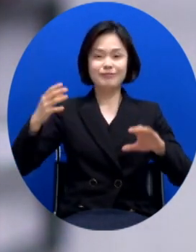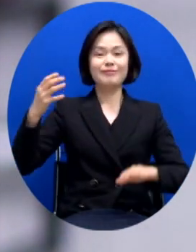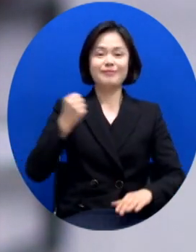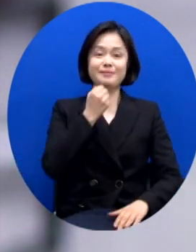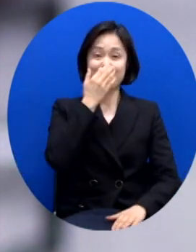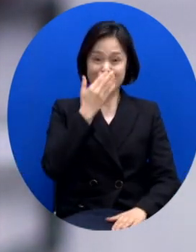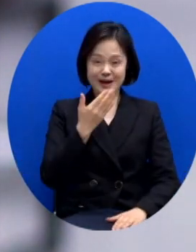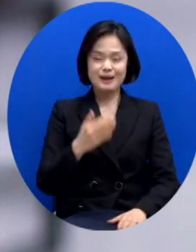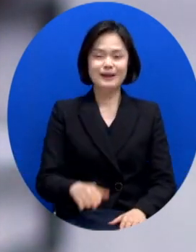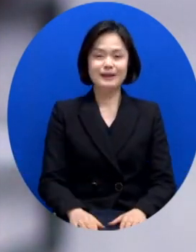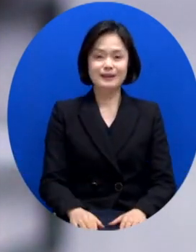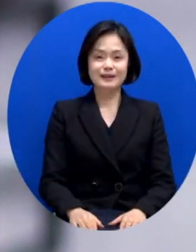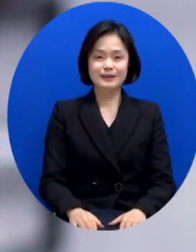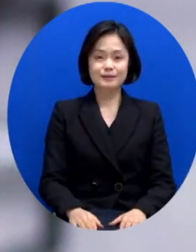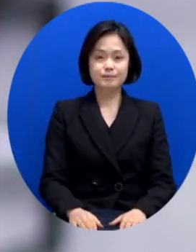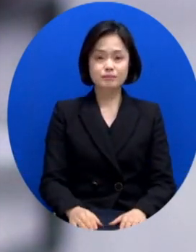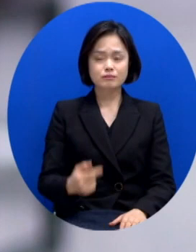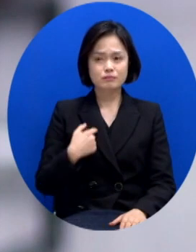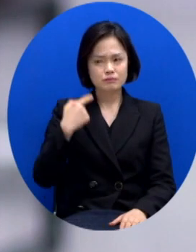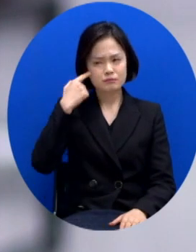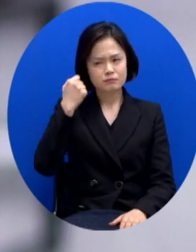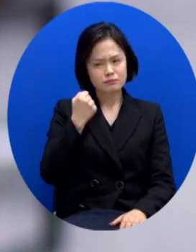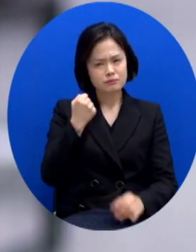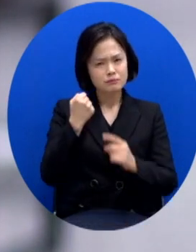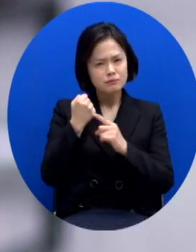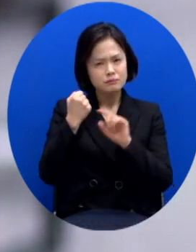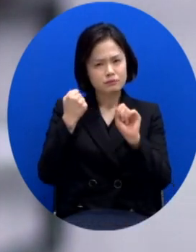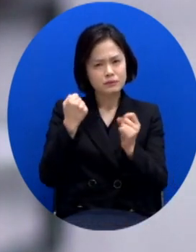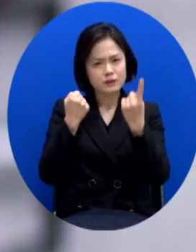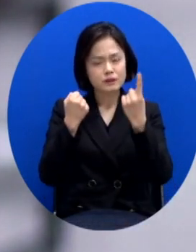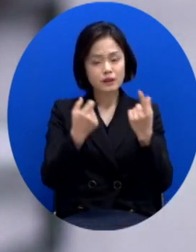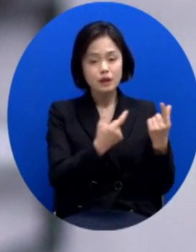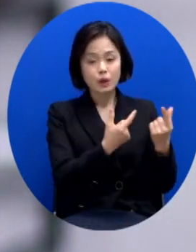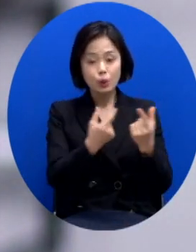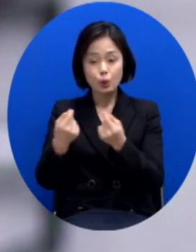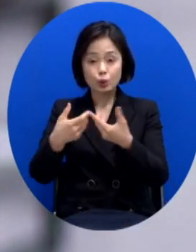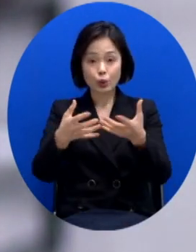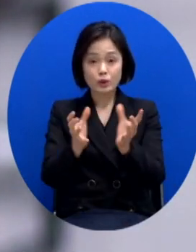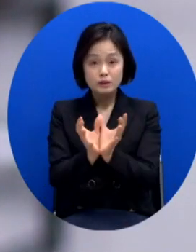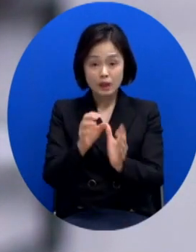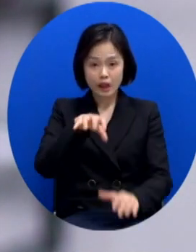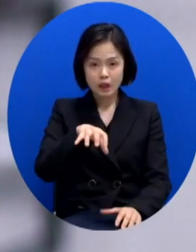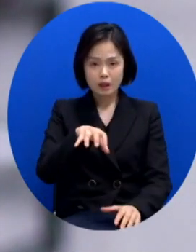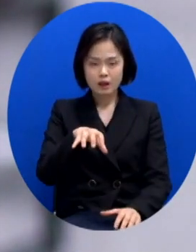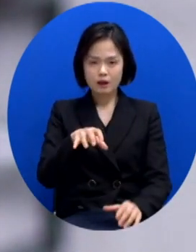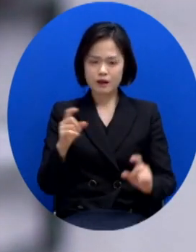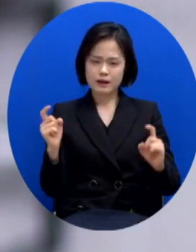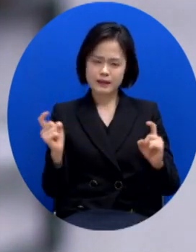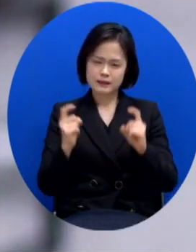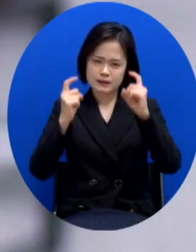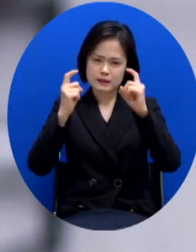내가 가진 고정관념 때문에 공동체 안에서 분쟁이나 다툼이 일어나지 않도록